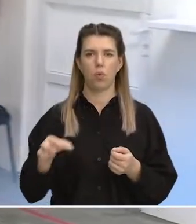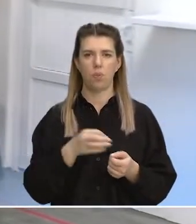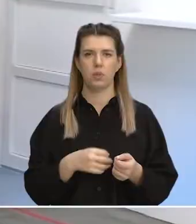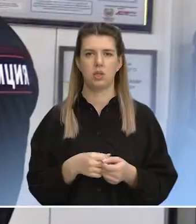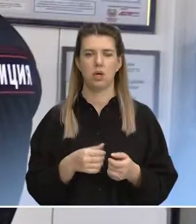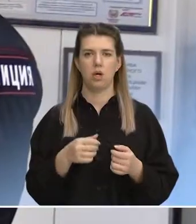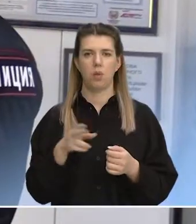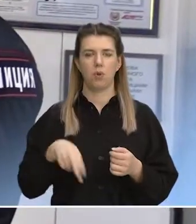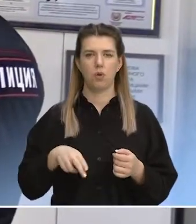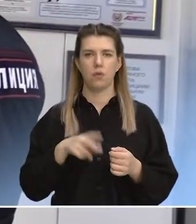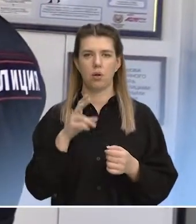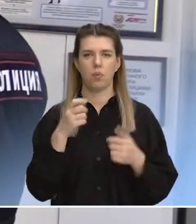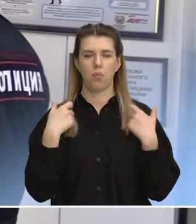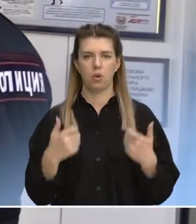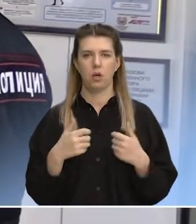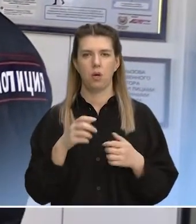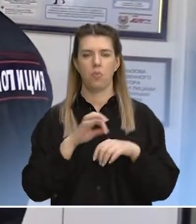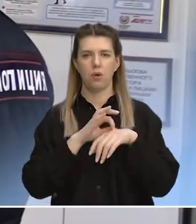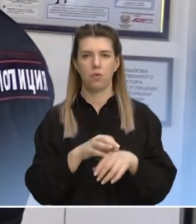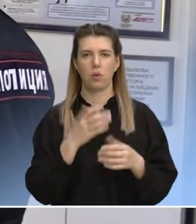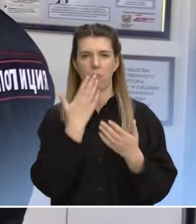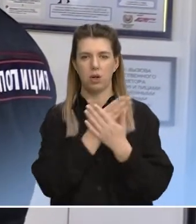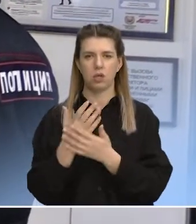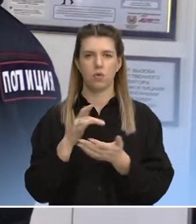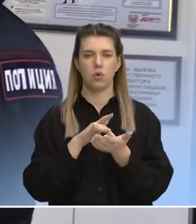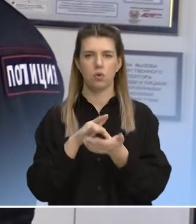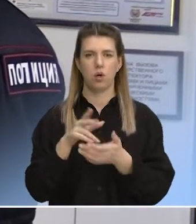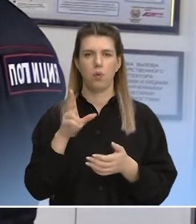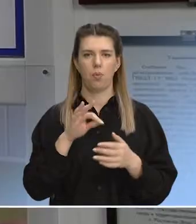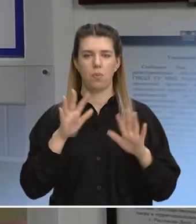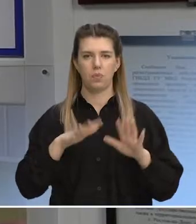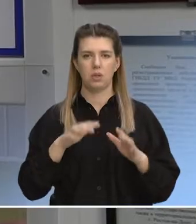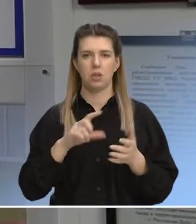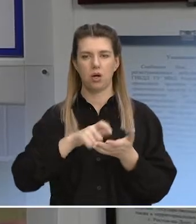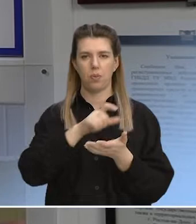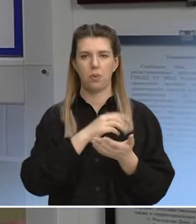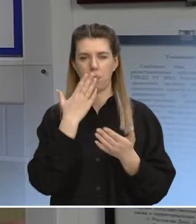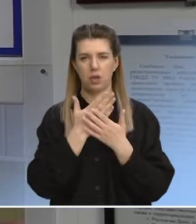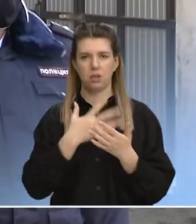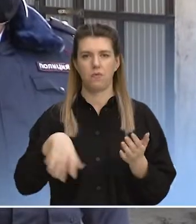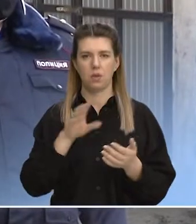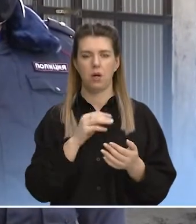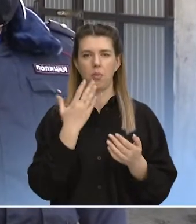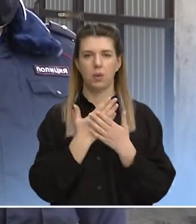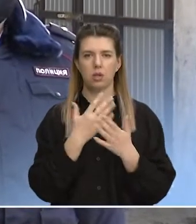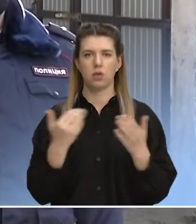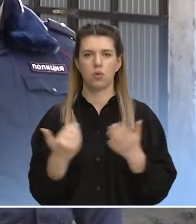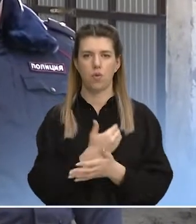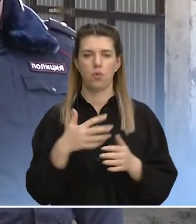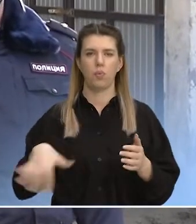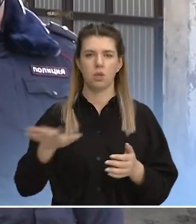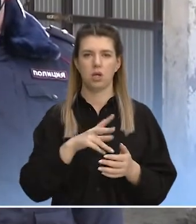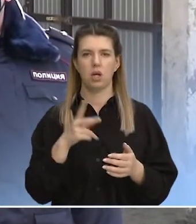Ростовской области полковник полиции Олег Багун провел обзорную экскурсию по модернизированному зданию МРЭО. Продемонстрировал